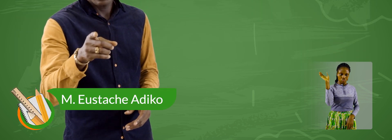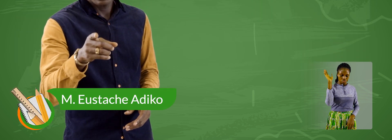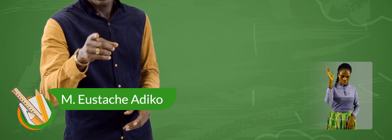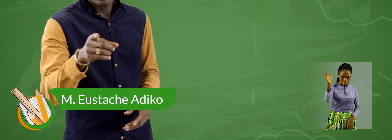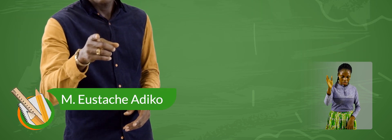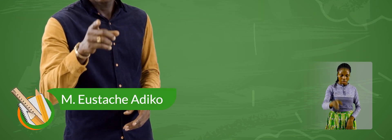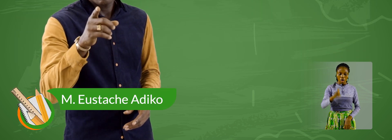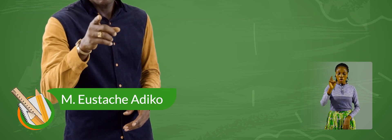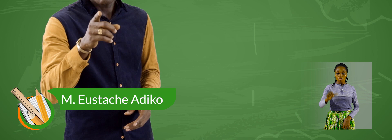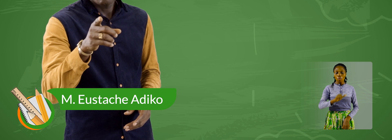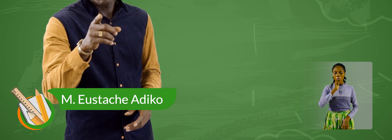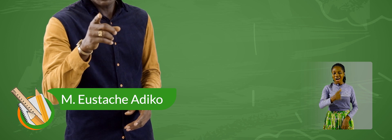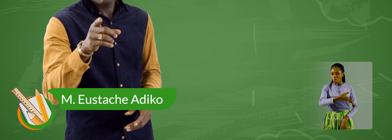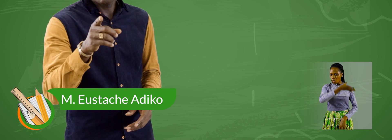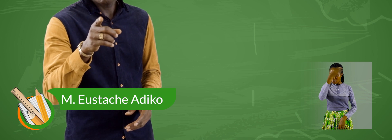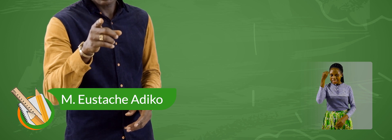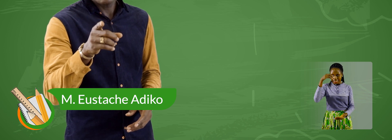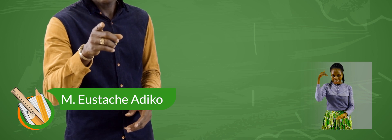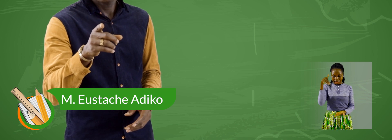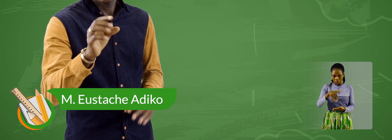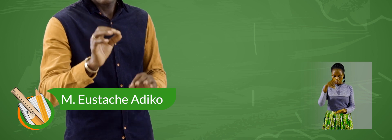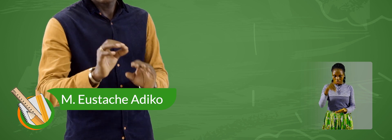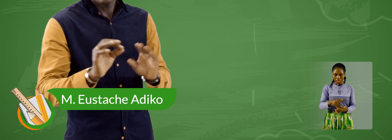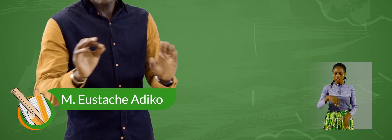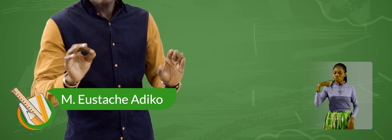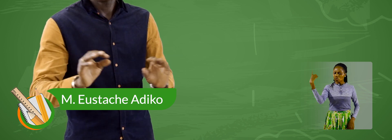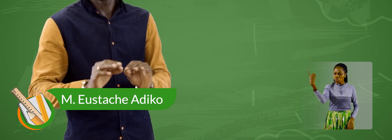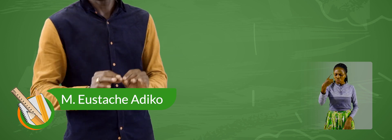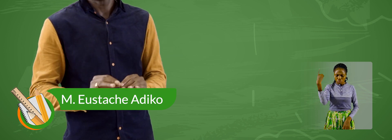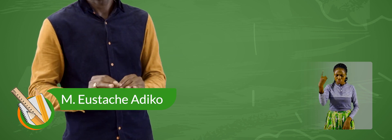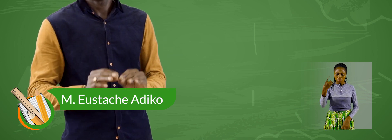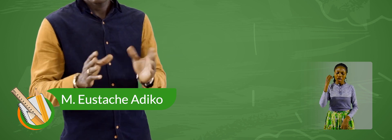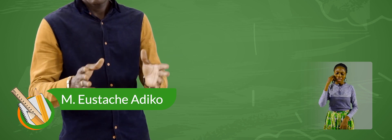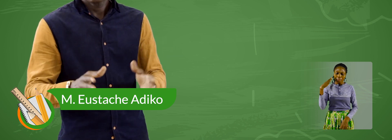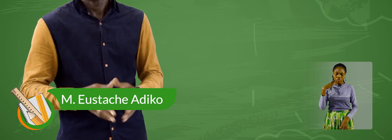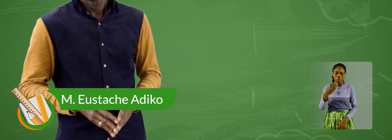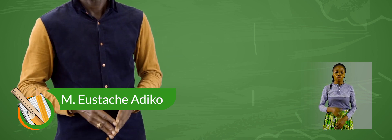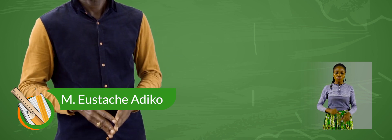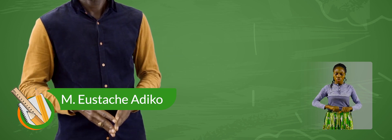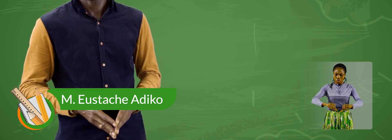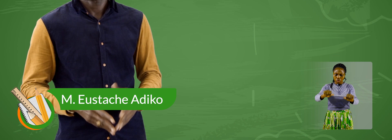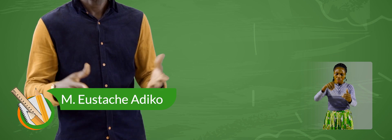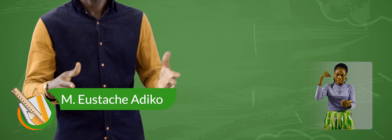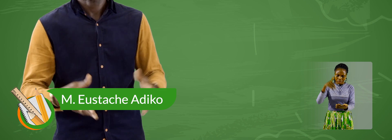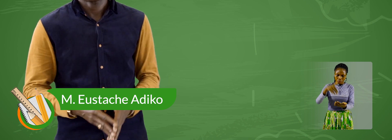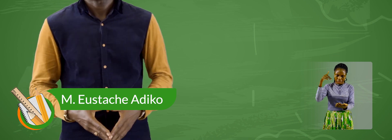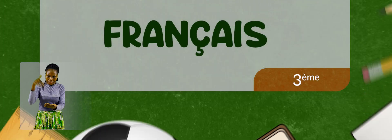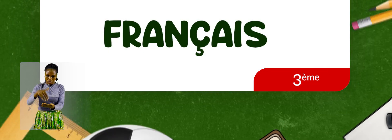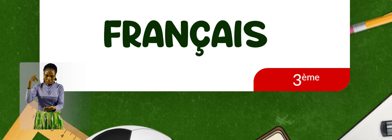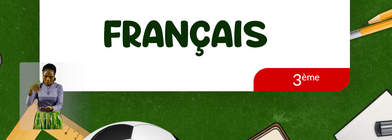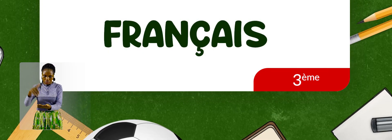d'étudier. Prenez toujours vos cahiers et vos livres. Nous allons nous retrouver la semaine